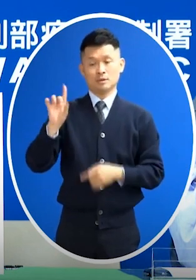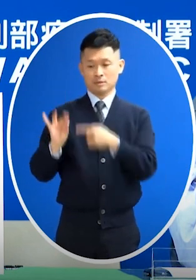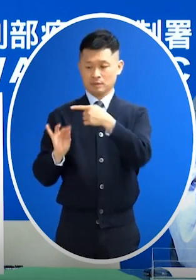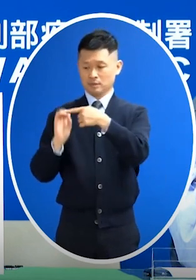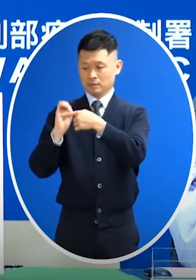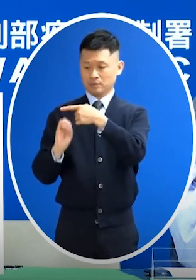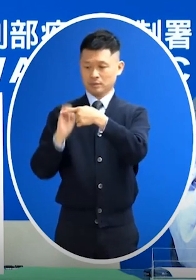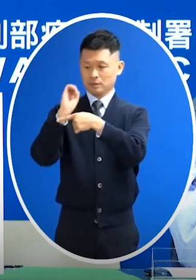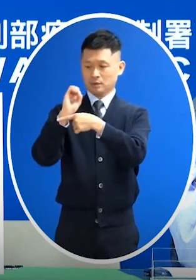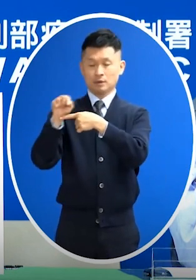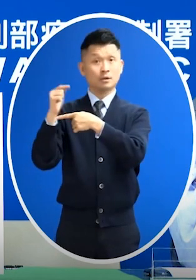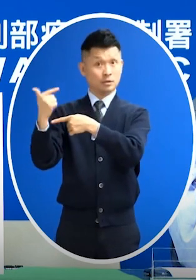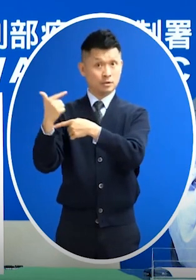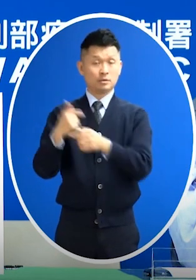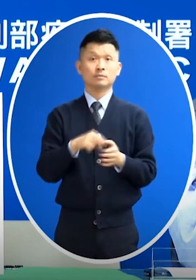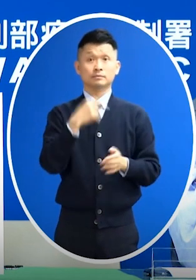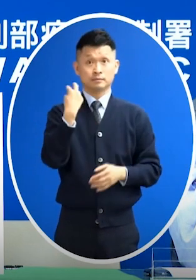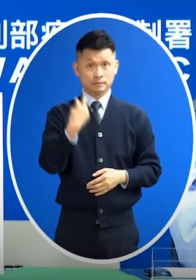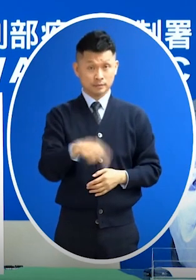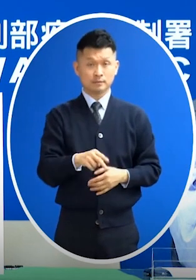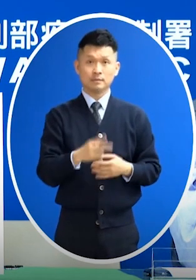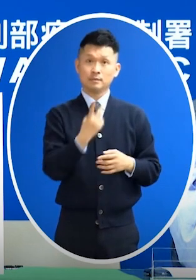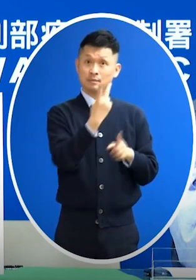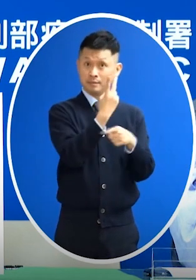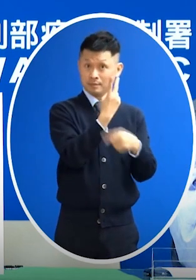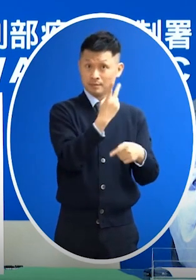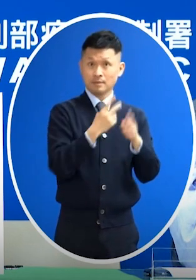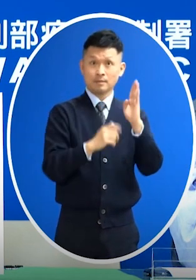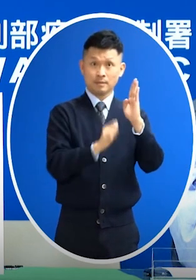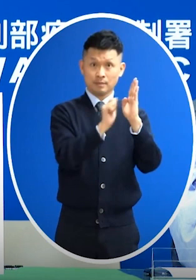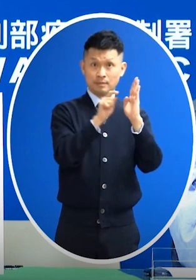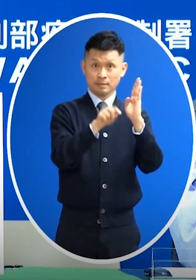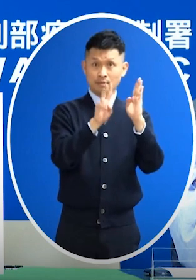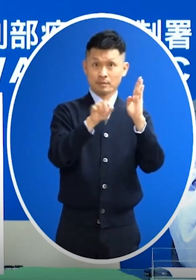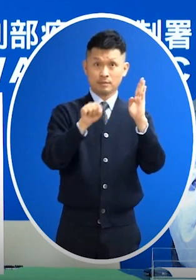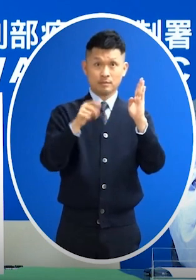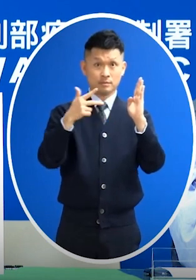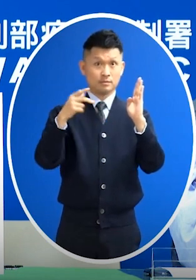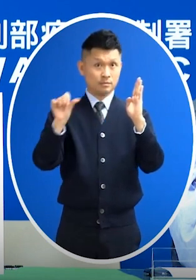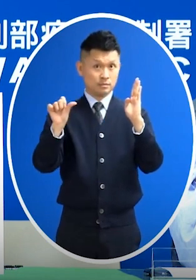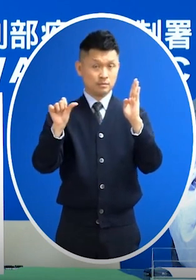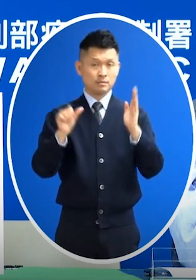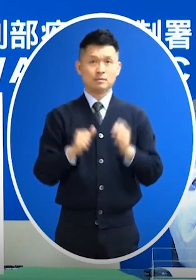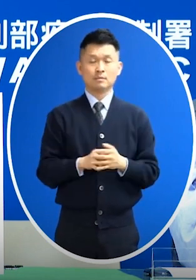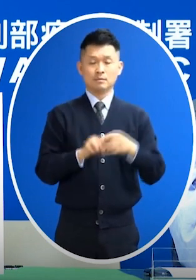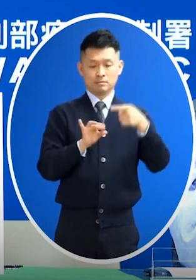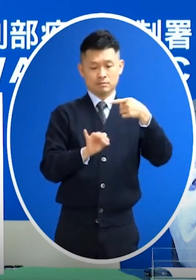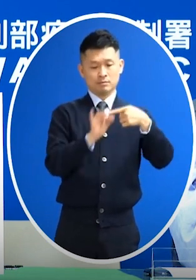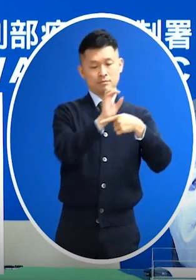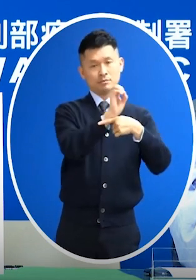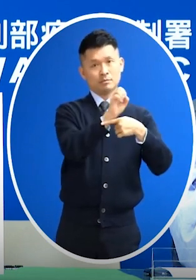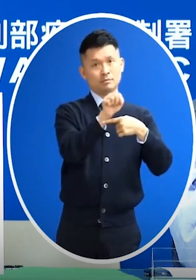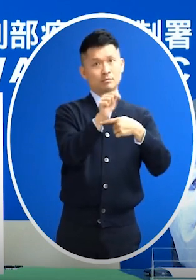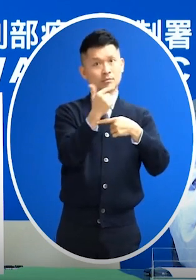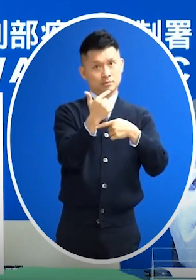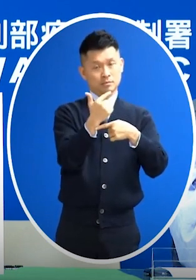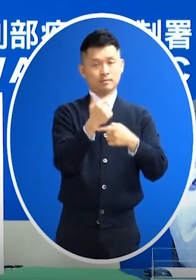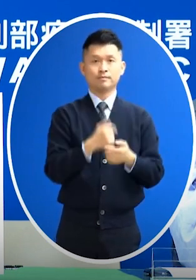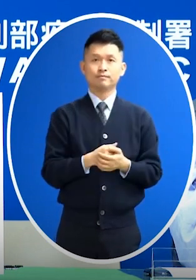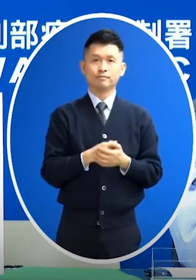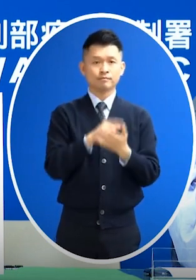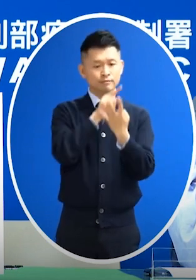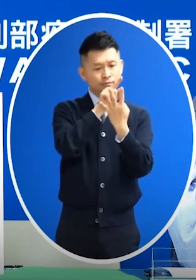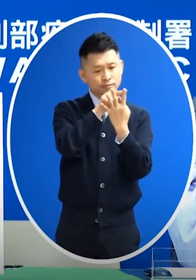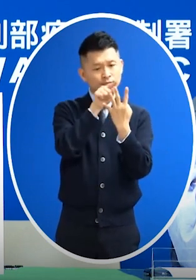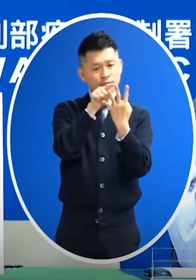0.6%，那另外也有2例的 BA.2.75%，那这也是0.6%，所以大致